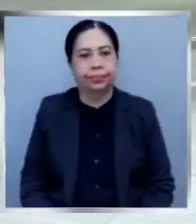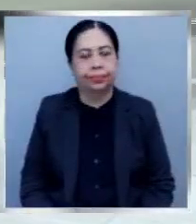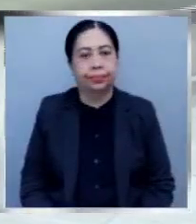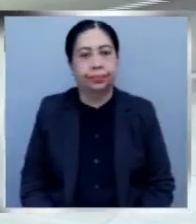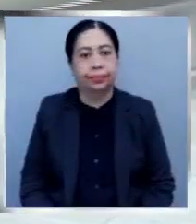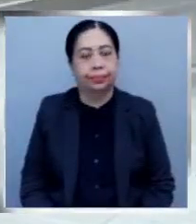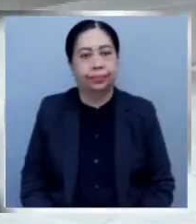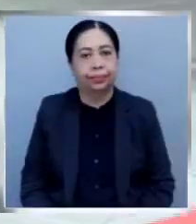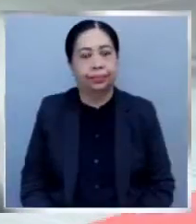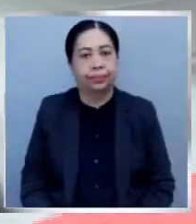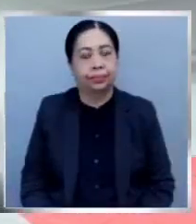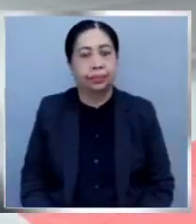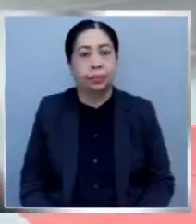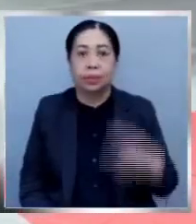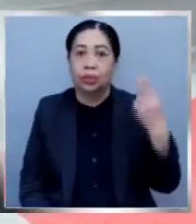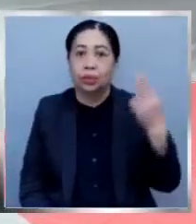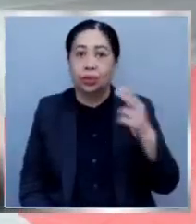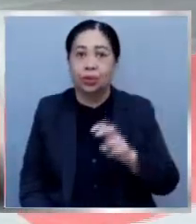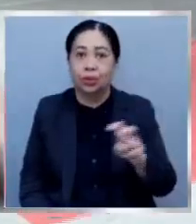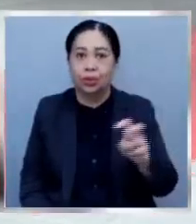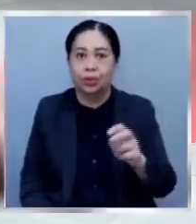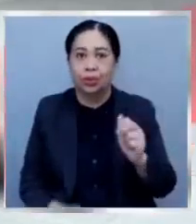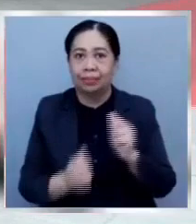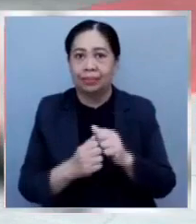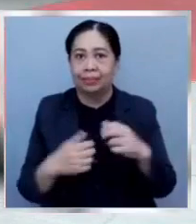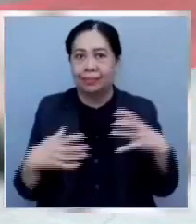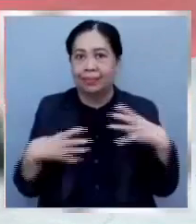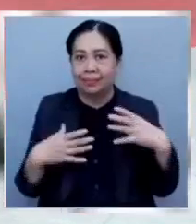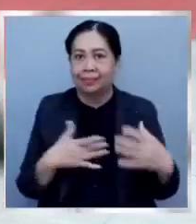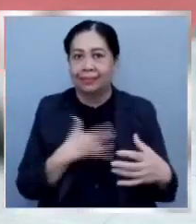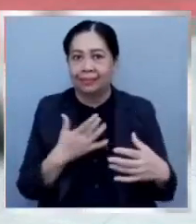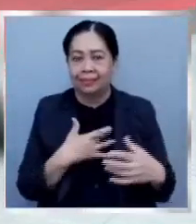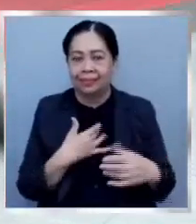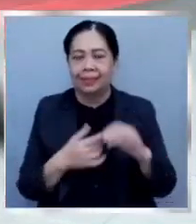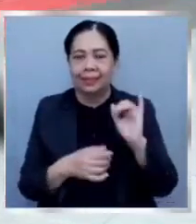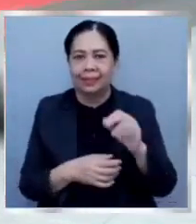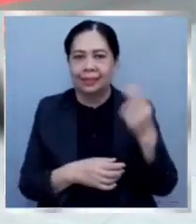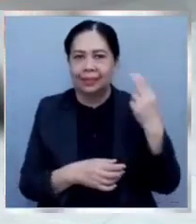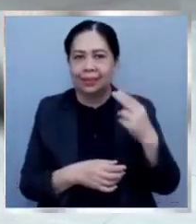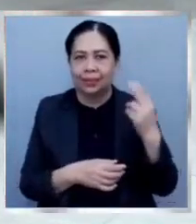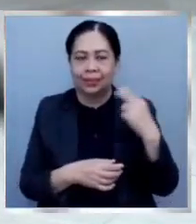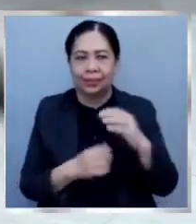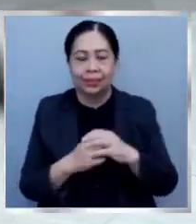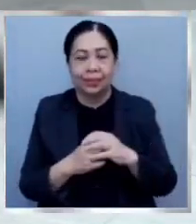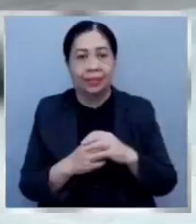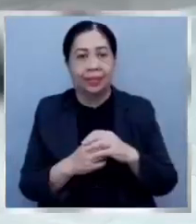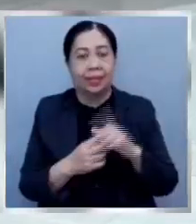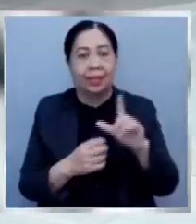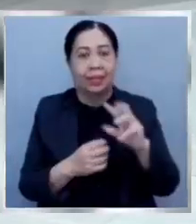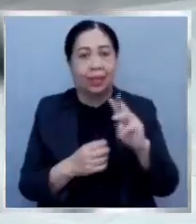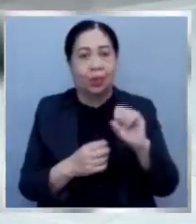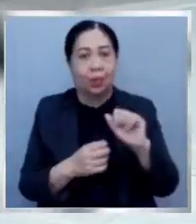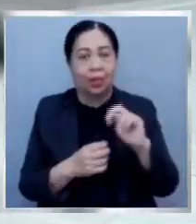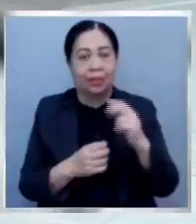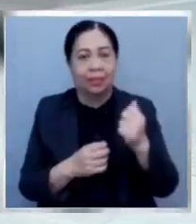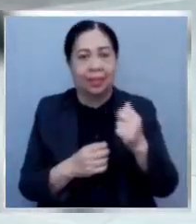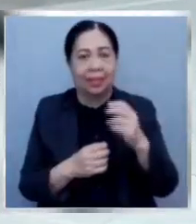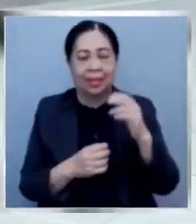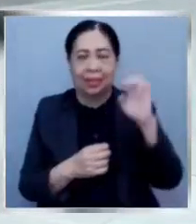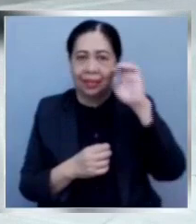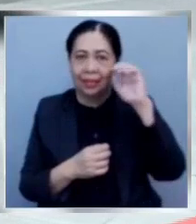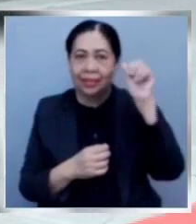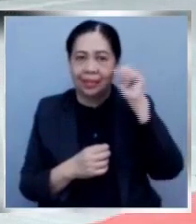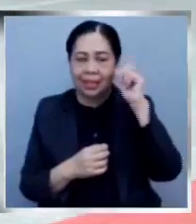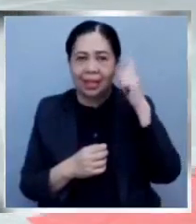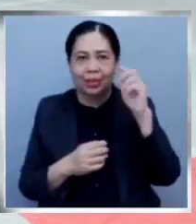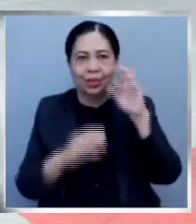historical tour with a holiday twist. Yan ang vibe sa makasaysayang liwasang Aguinaldo sa Kawit, Cavite na pinalamutian